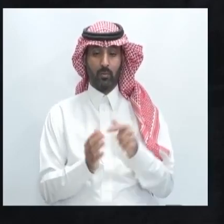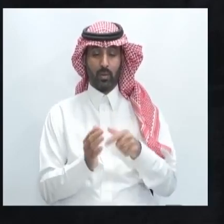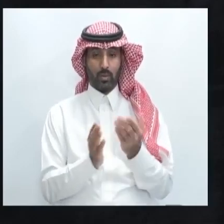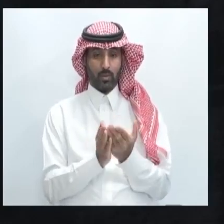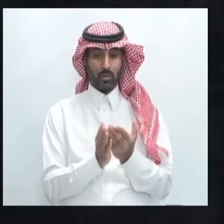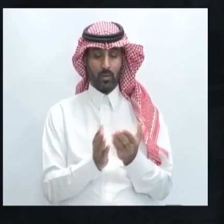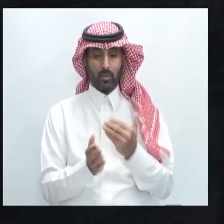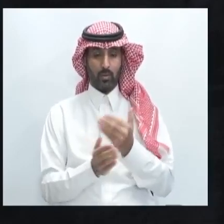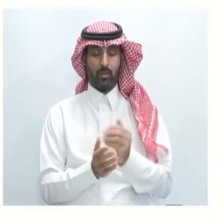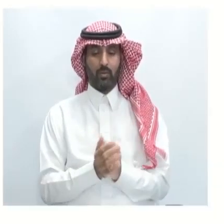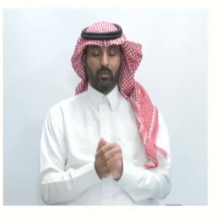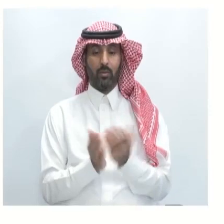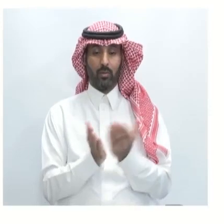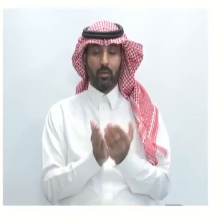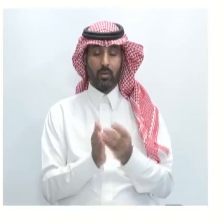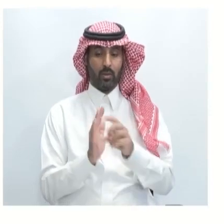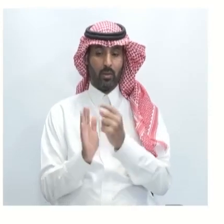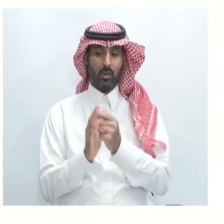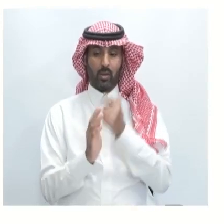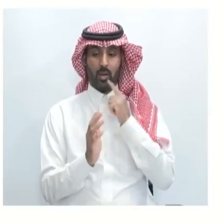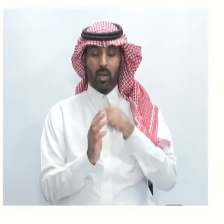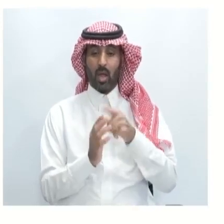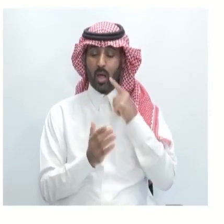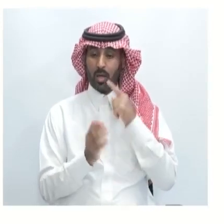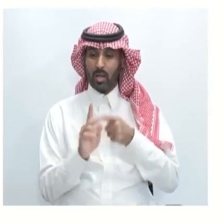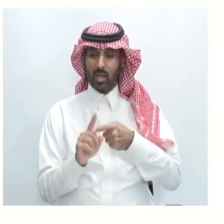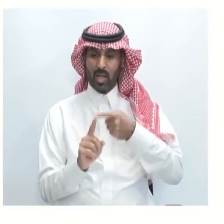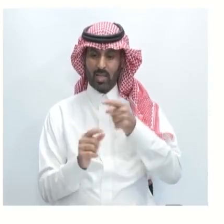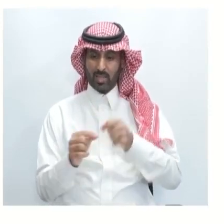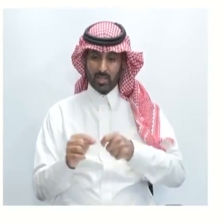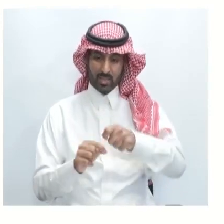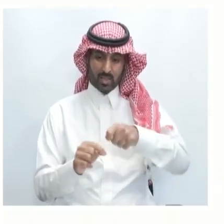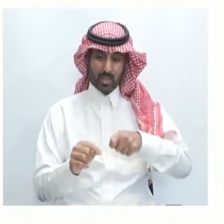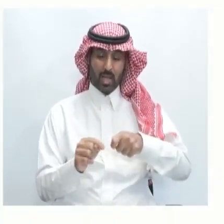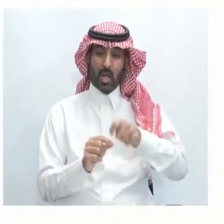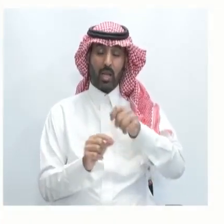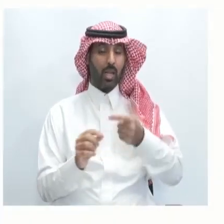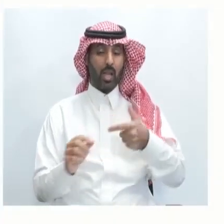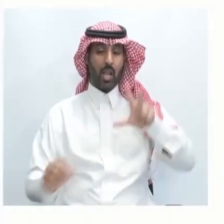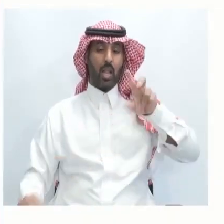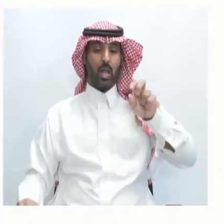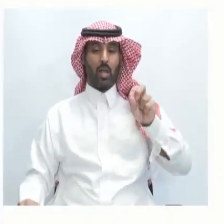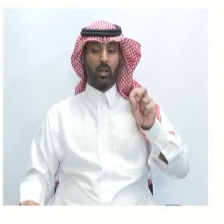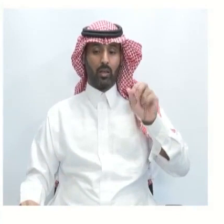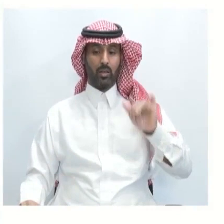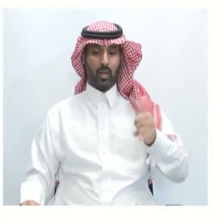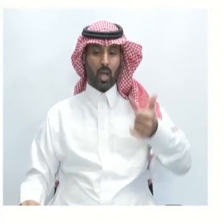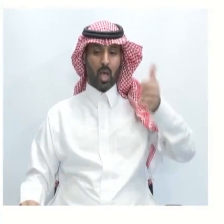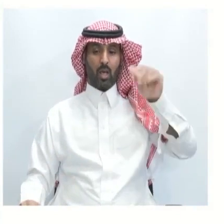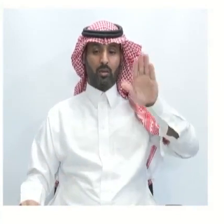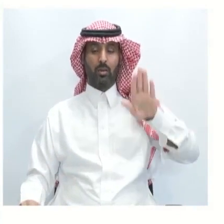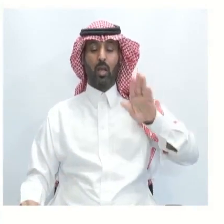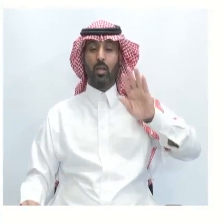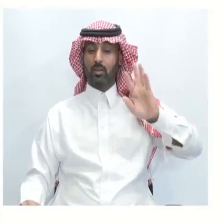الجميل درس بعنوان القياس شروطه واشكاله دعونا اولا